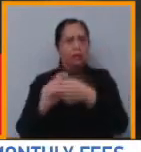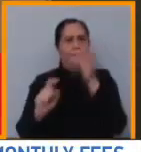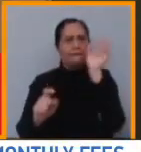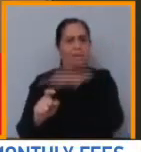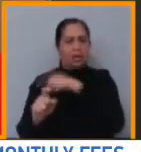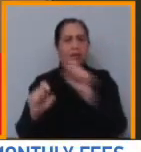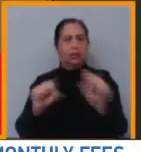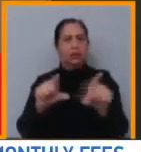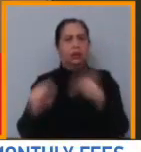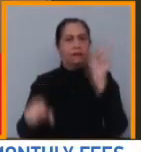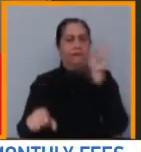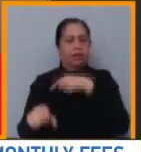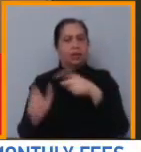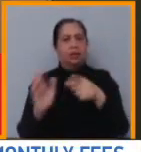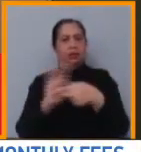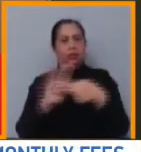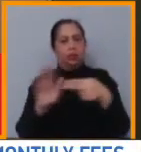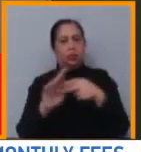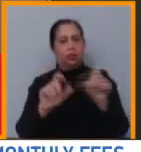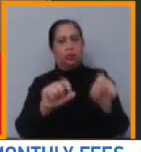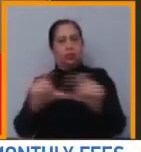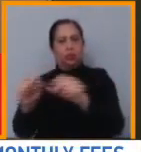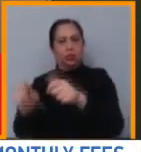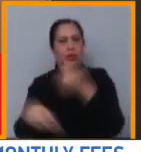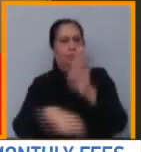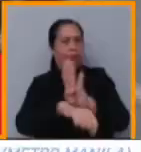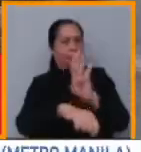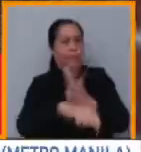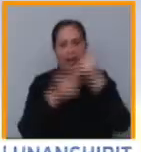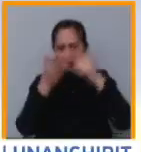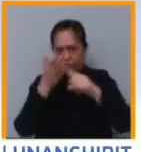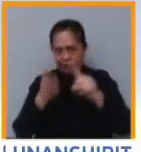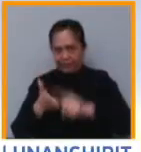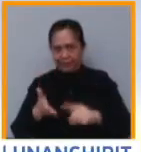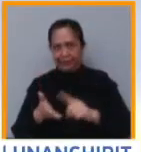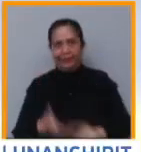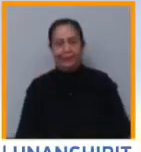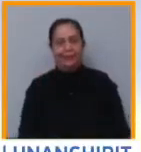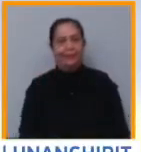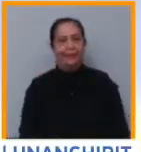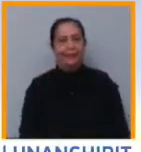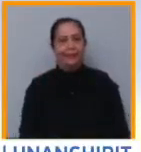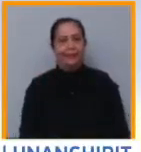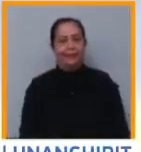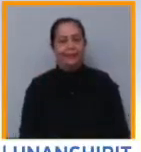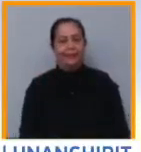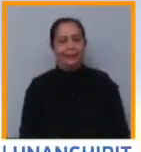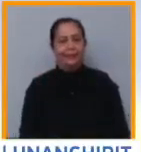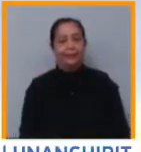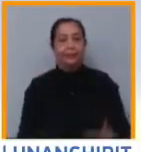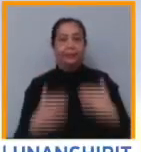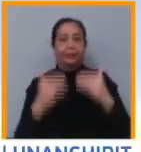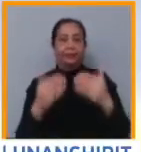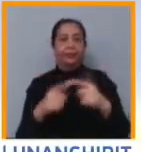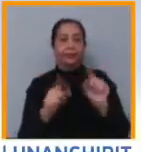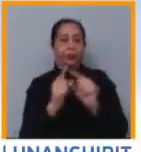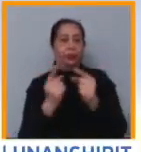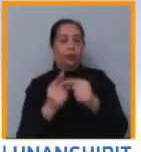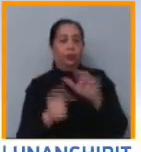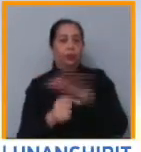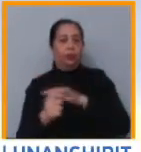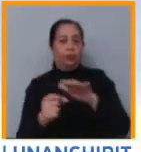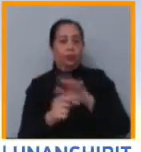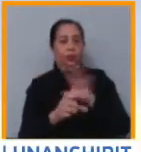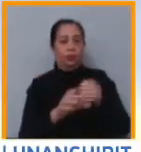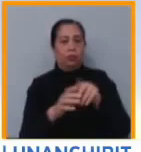lotion sa ilang lugar at establishmento pati na rin sa online. Isinusulong ng isang grupo na marabilang ang obstacle